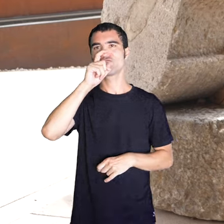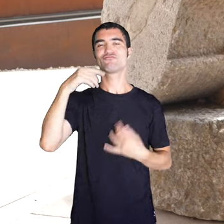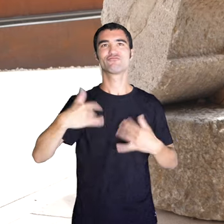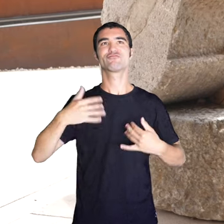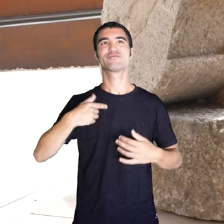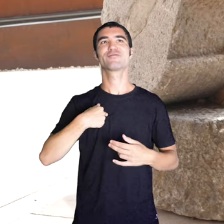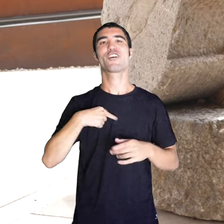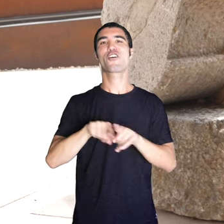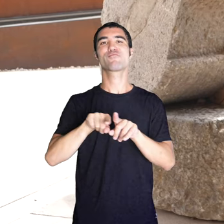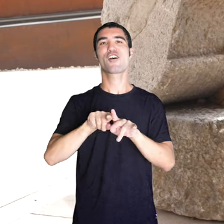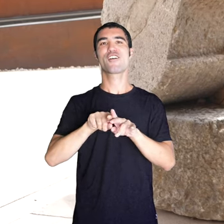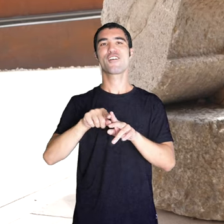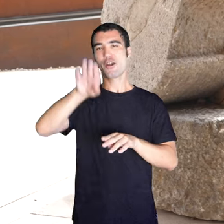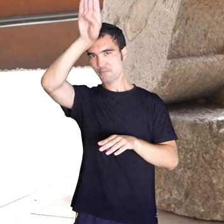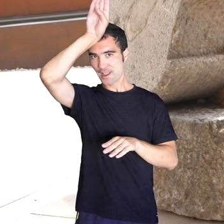ja li dèiem el conclave.